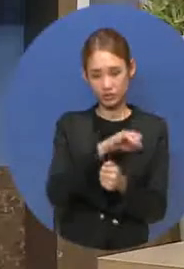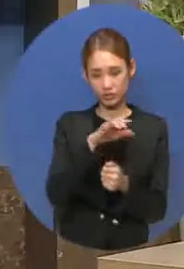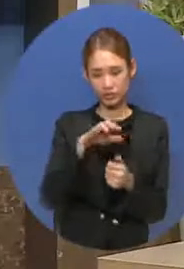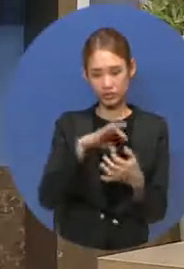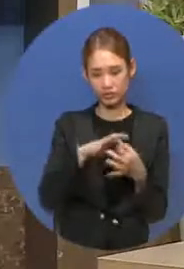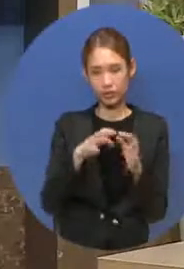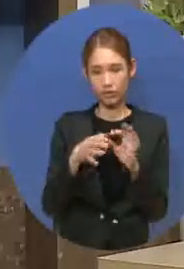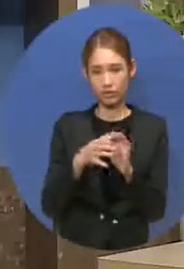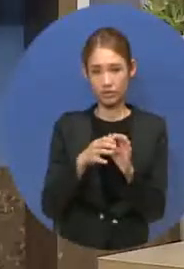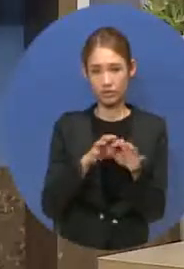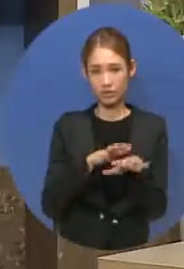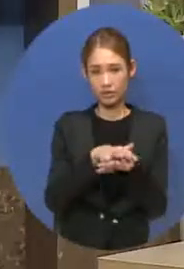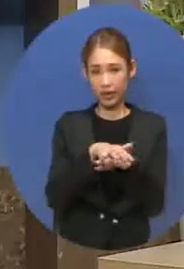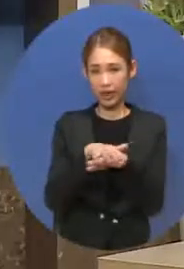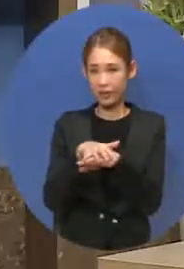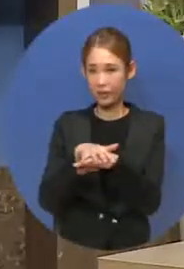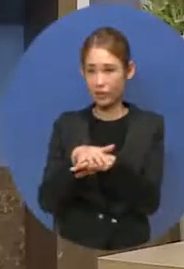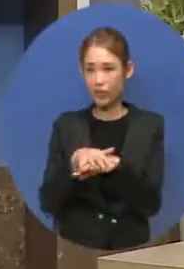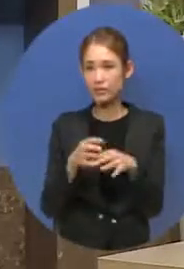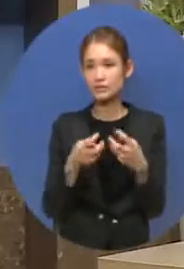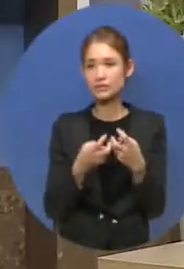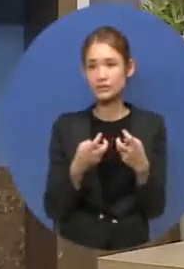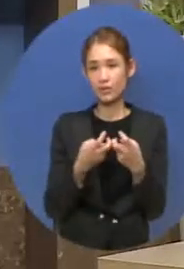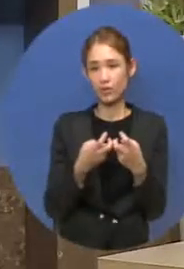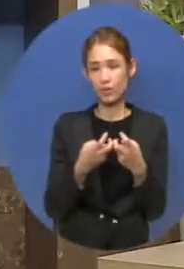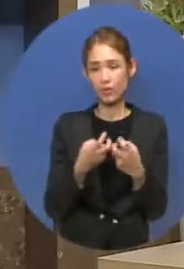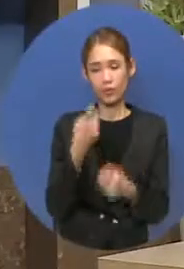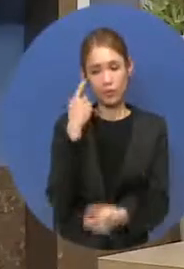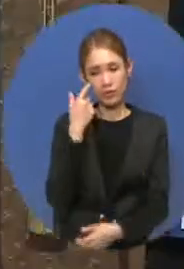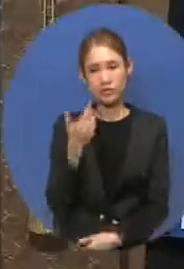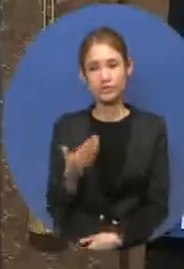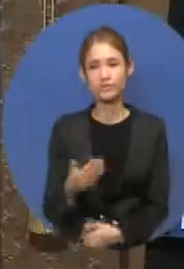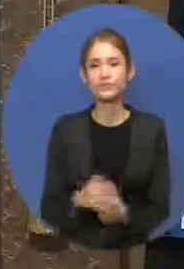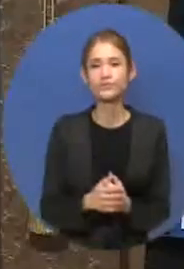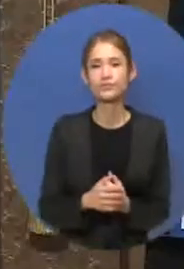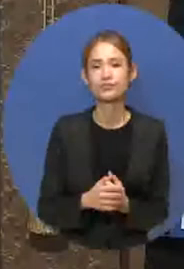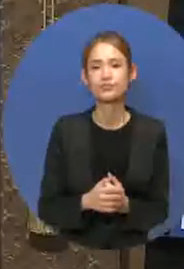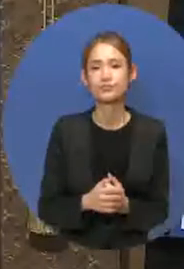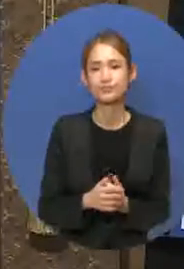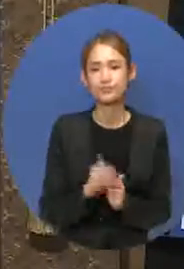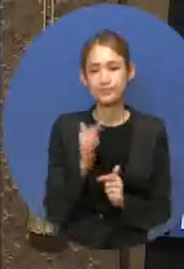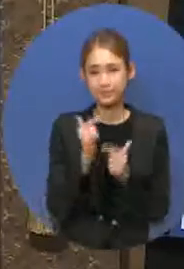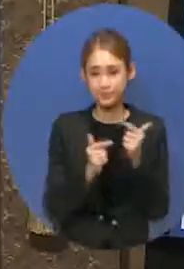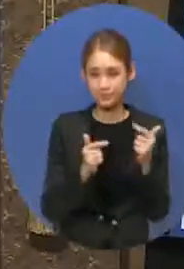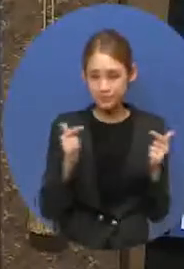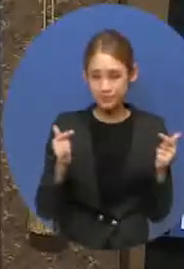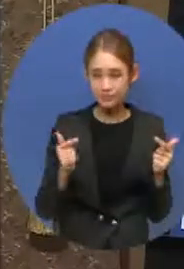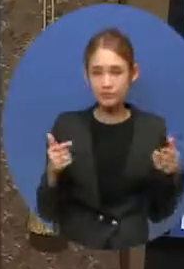기관 간의 네트워크는 어떻게 진행이 되고 있나요? 아주 다양한